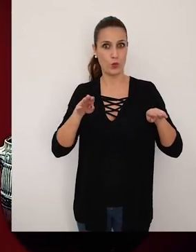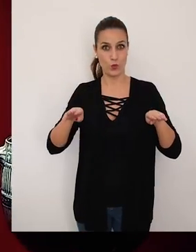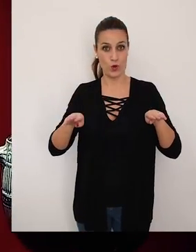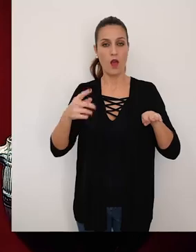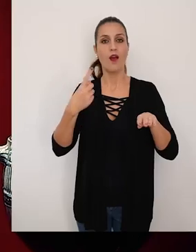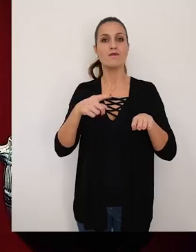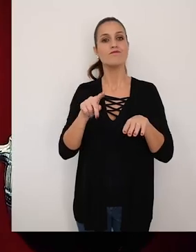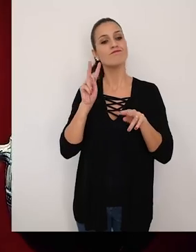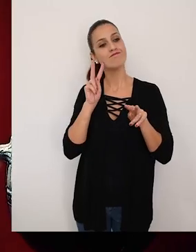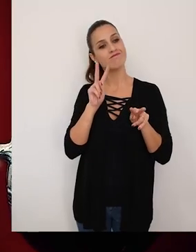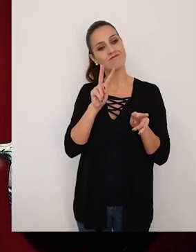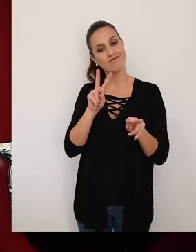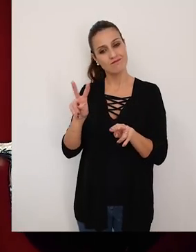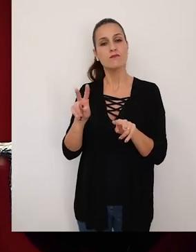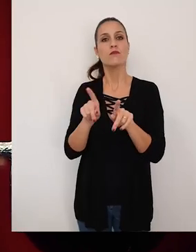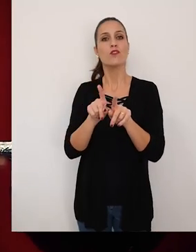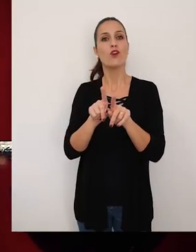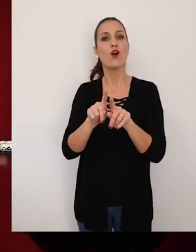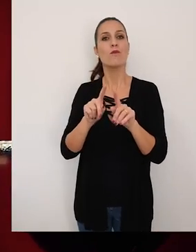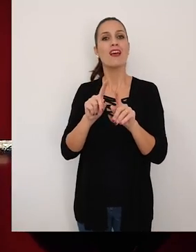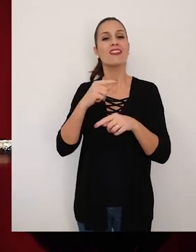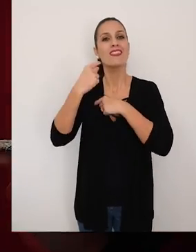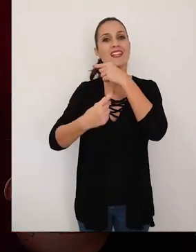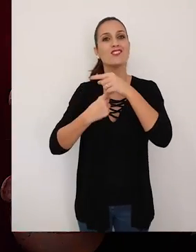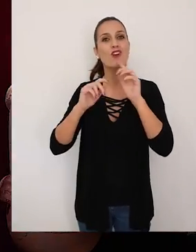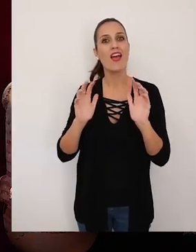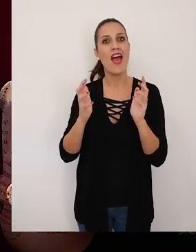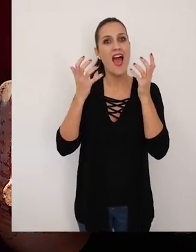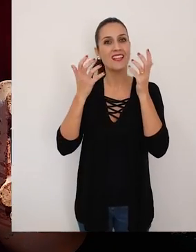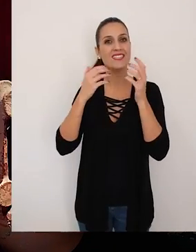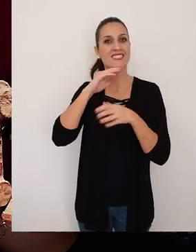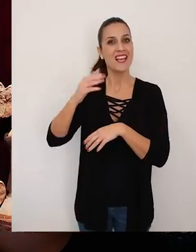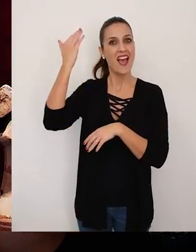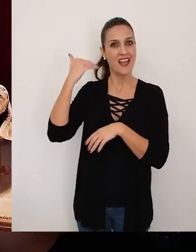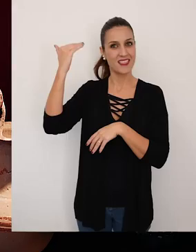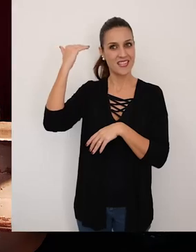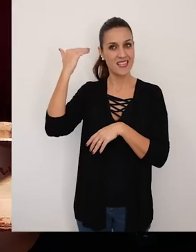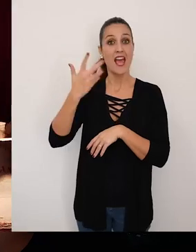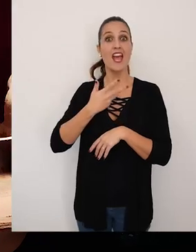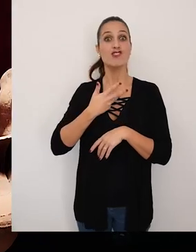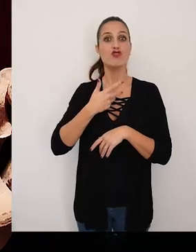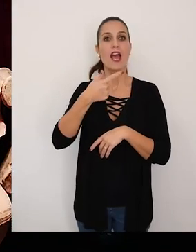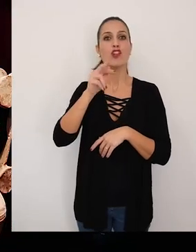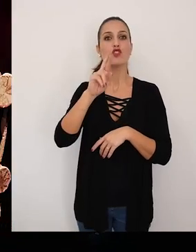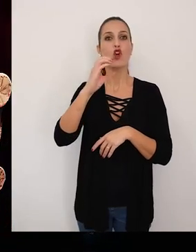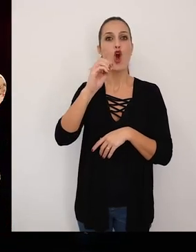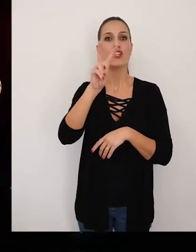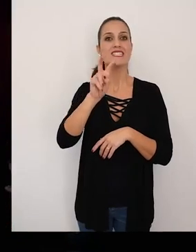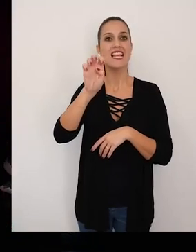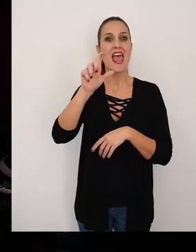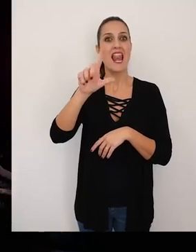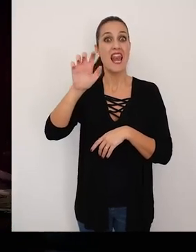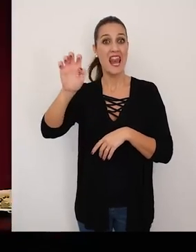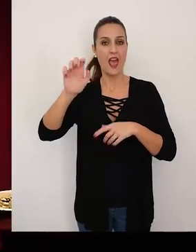Un viaggio nella tradizione artistica di questa terra antichissima, come ricordano le trozzelle, tipici vasi di epoca